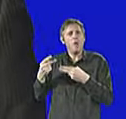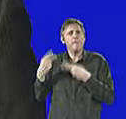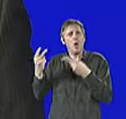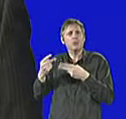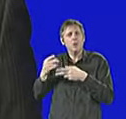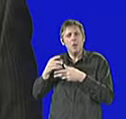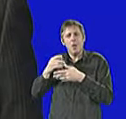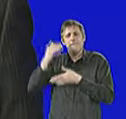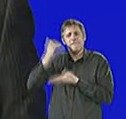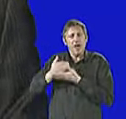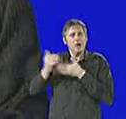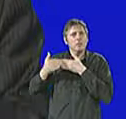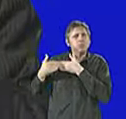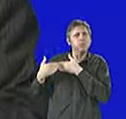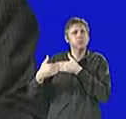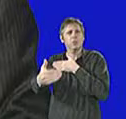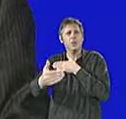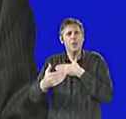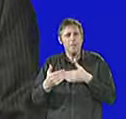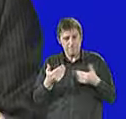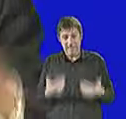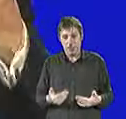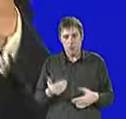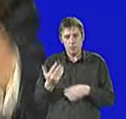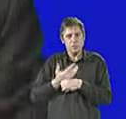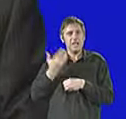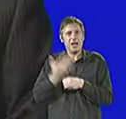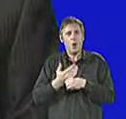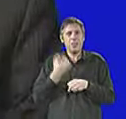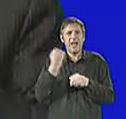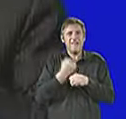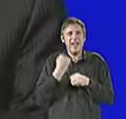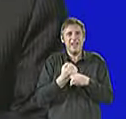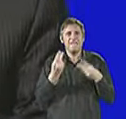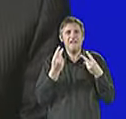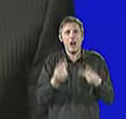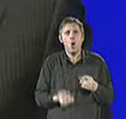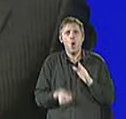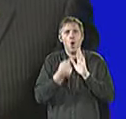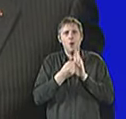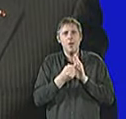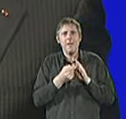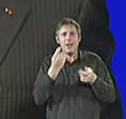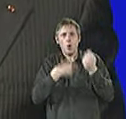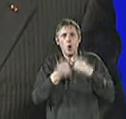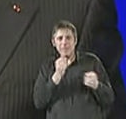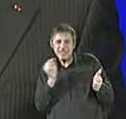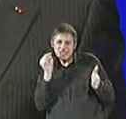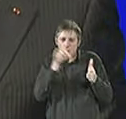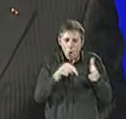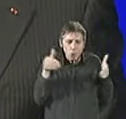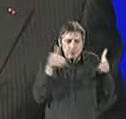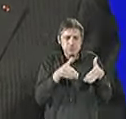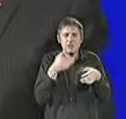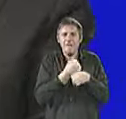le travail ont été replacés, pas simplement au cœur de la politique économique, ont été replacés au